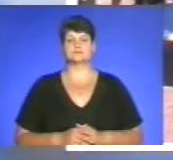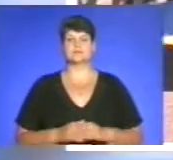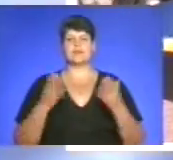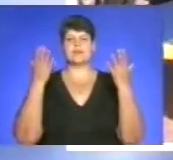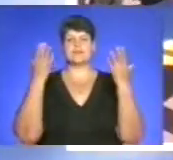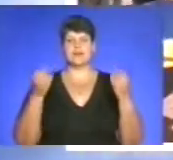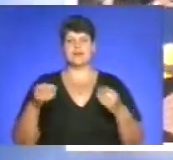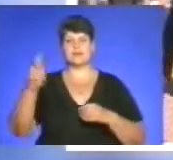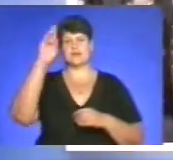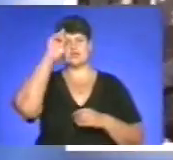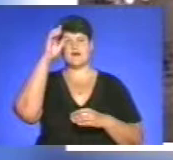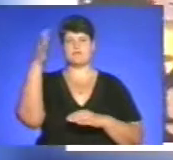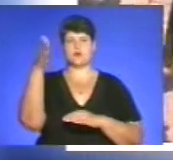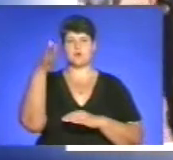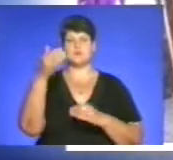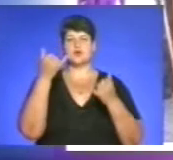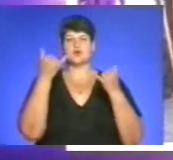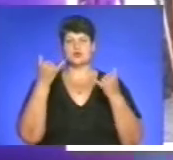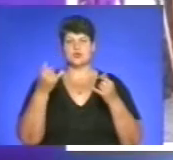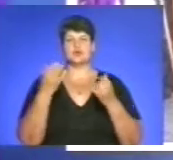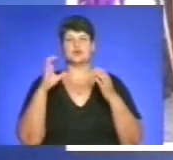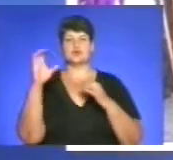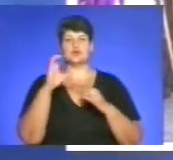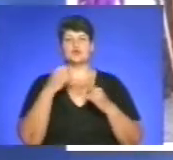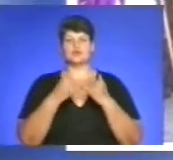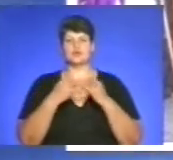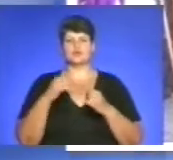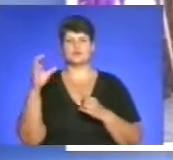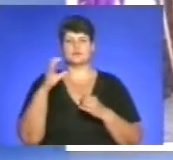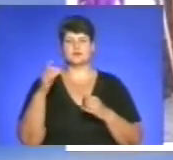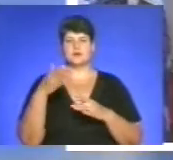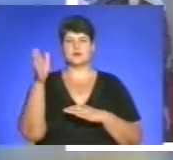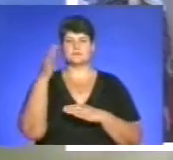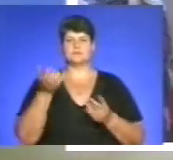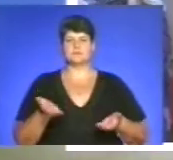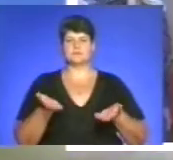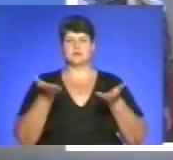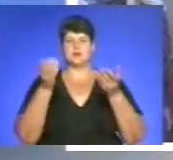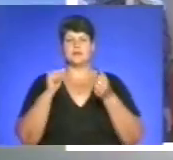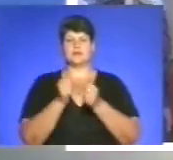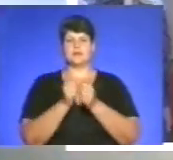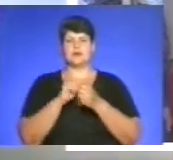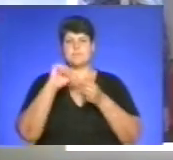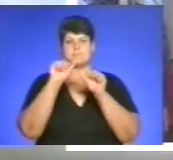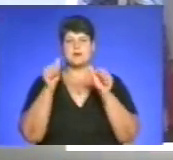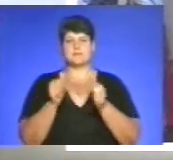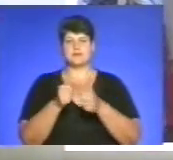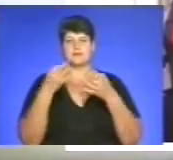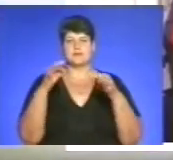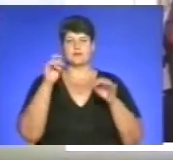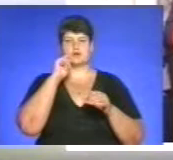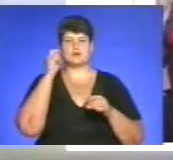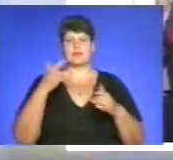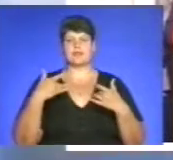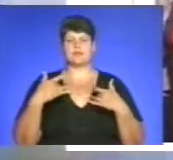День державного прапора. Сьогодні жовто-блакитний стяг підняли біля пам'ятника Незалежності України на Театральному майдані,